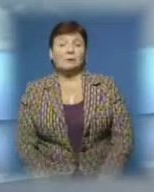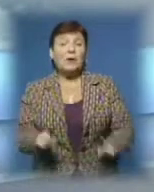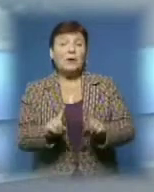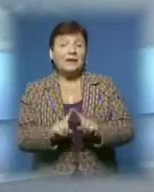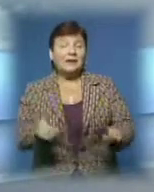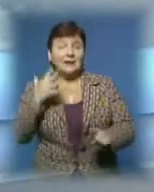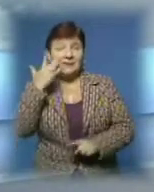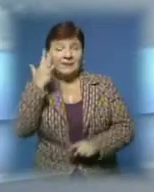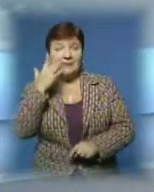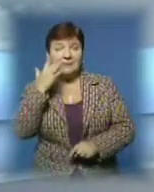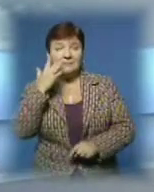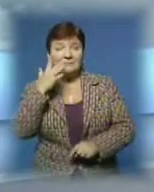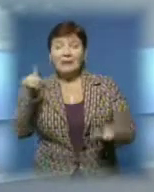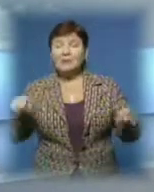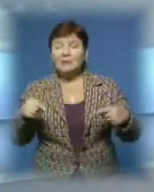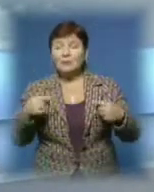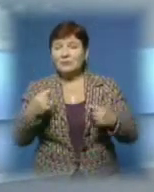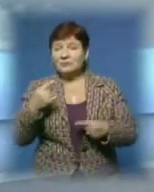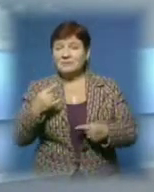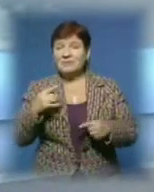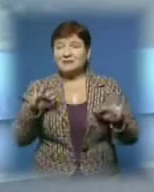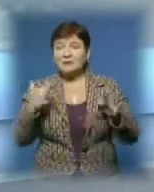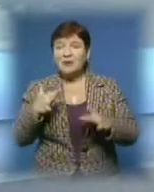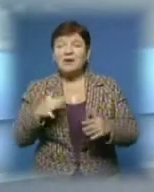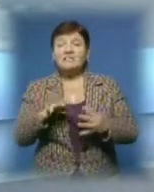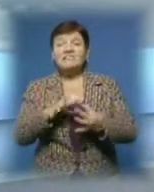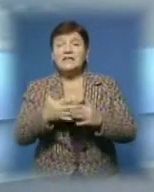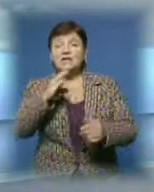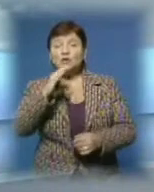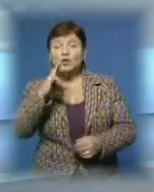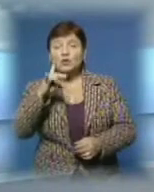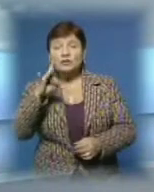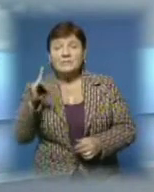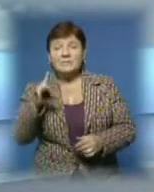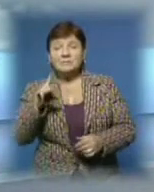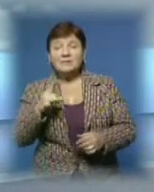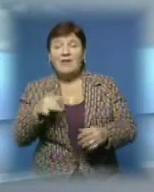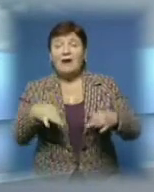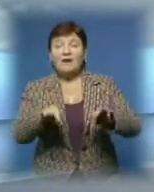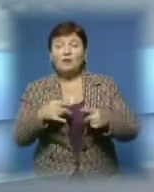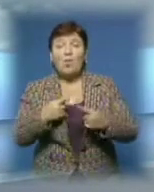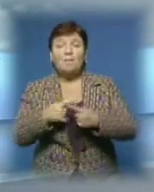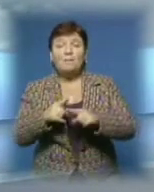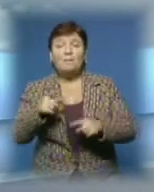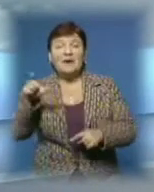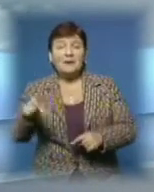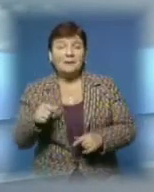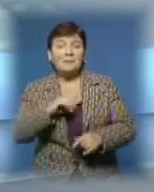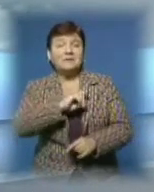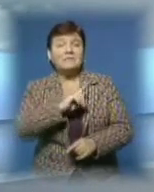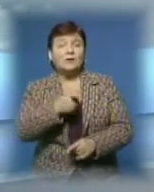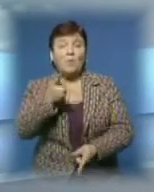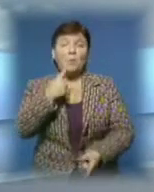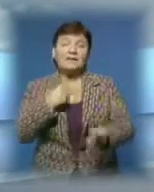Оригінальні ідеї народжуються волею випадку. В селі Сторожниця на Ужгородщині працює автомеханік Ролен Гарієвський. Майстрові під силу